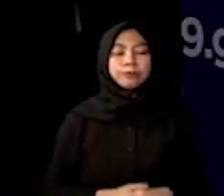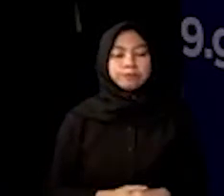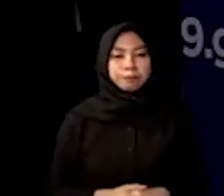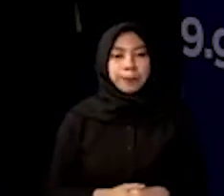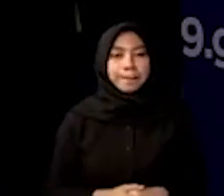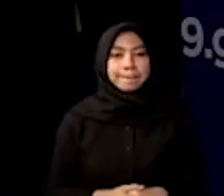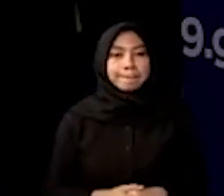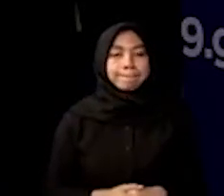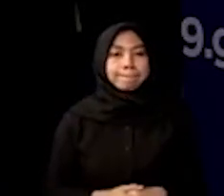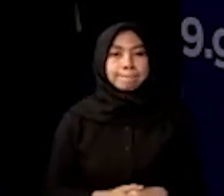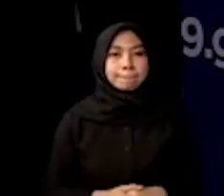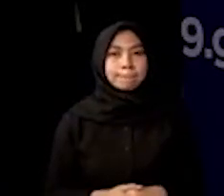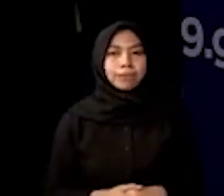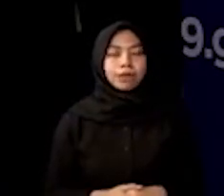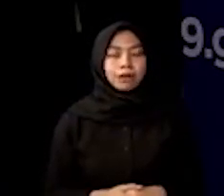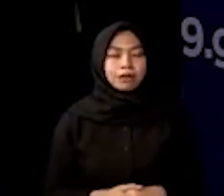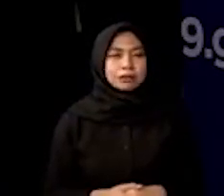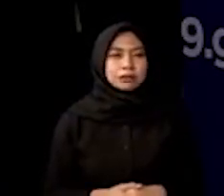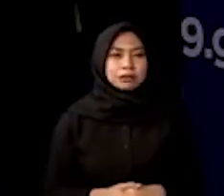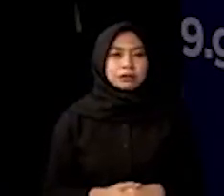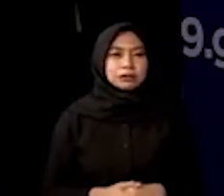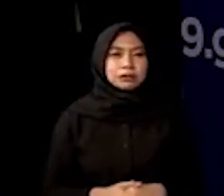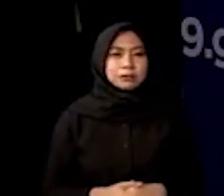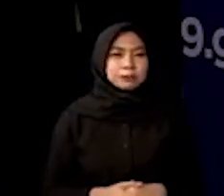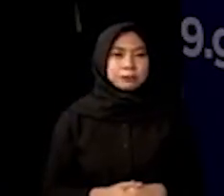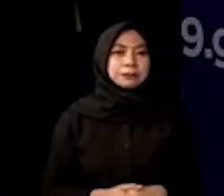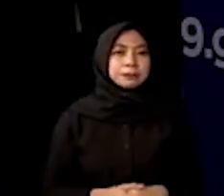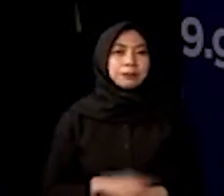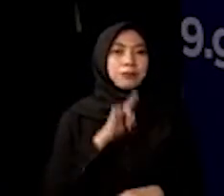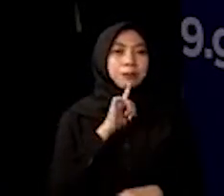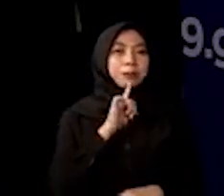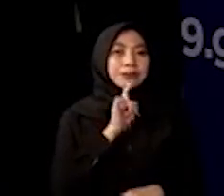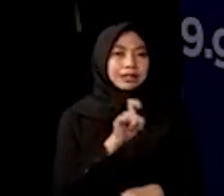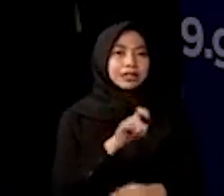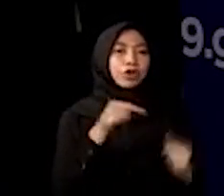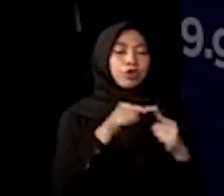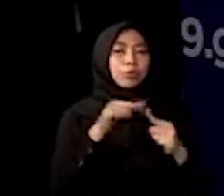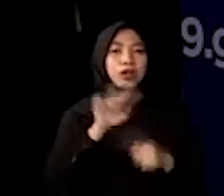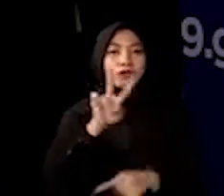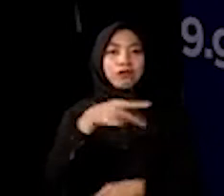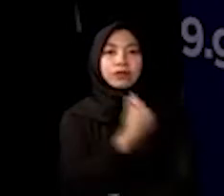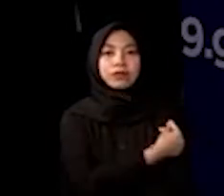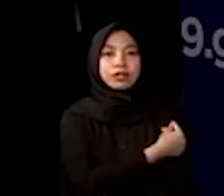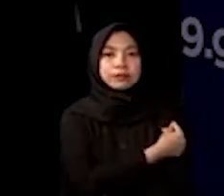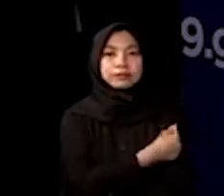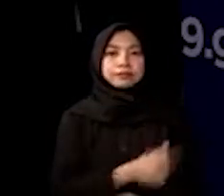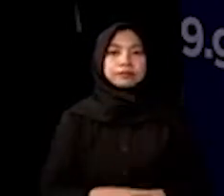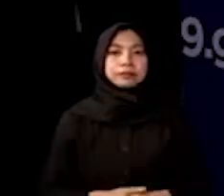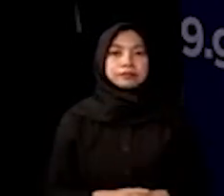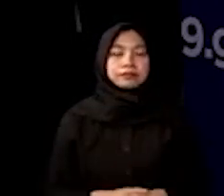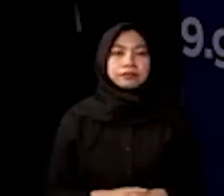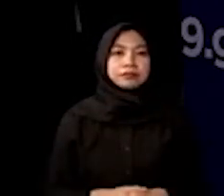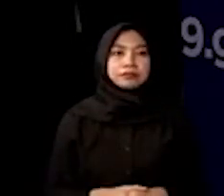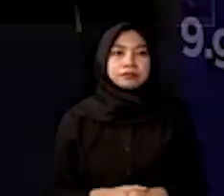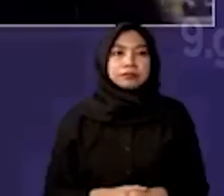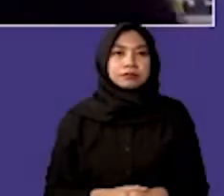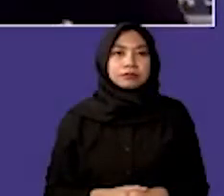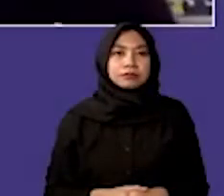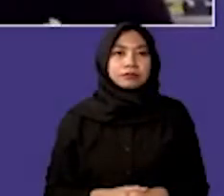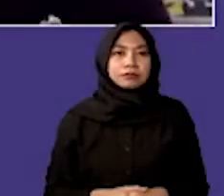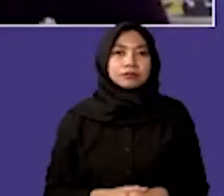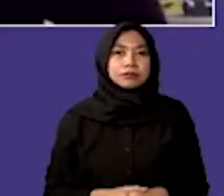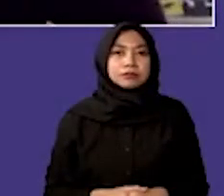Jessica Saya mau tanya mengenai vaksin eimana perkembangan tral di Bandung saat ini dari